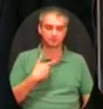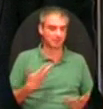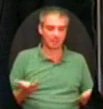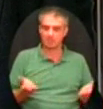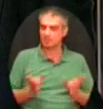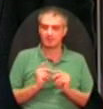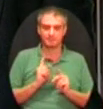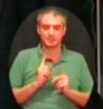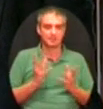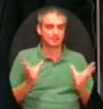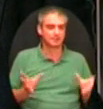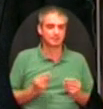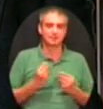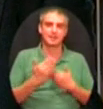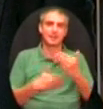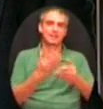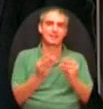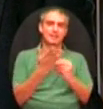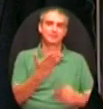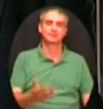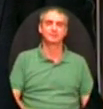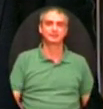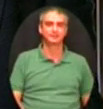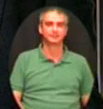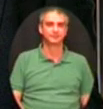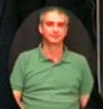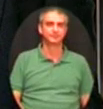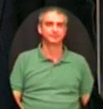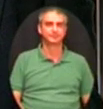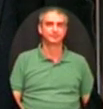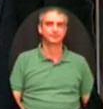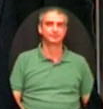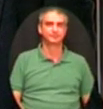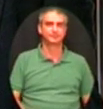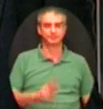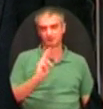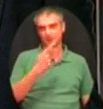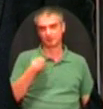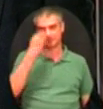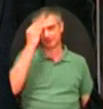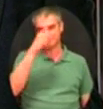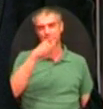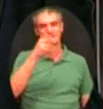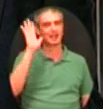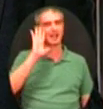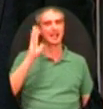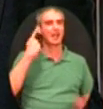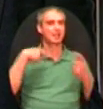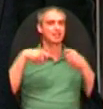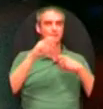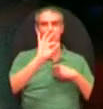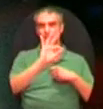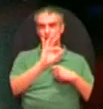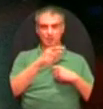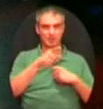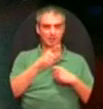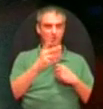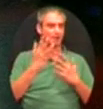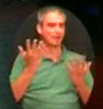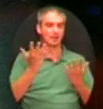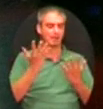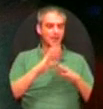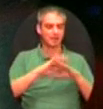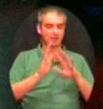מי לגנוב סוסים בעניין הזה. יגאל, אתה, שוב, אני אזכיר את הרקע הדיפלומטי שלך. איך